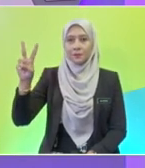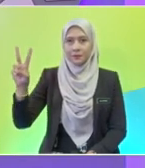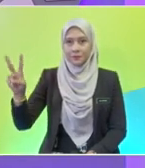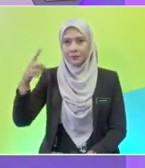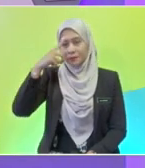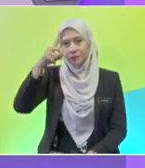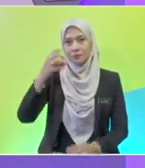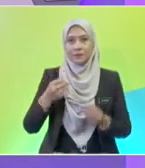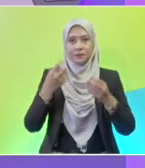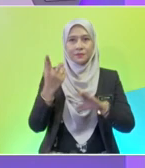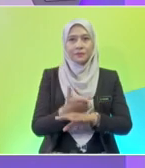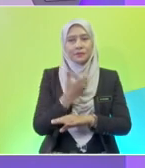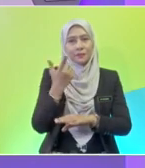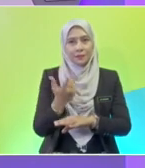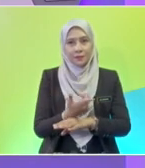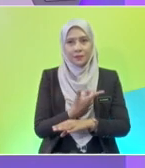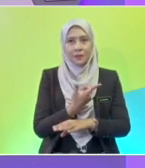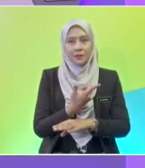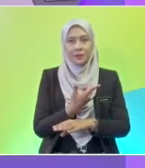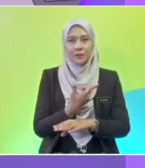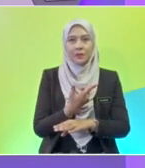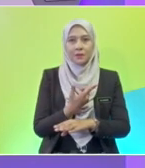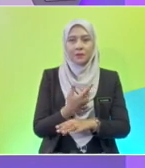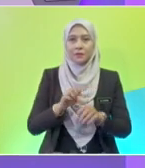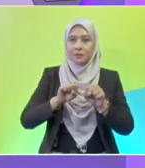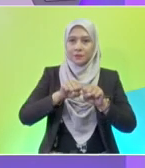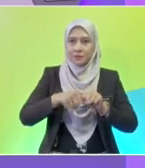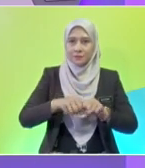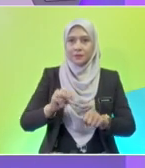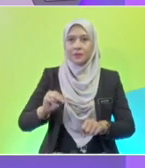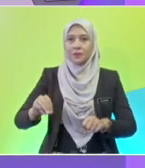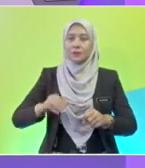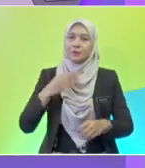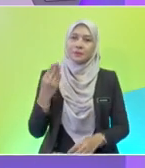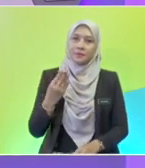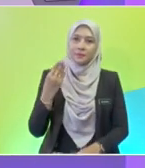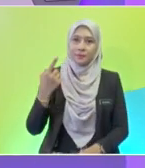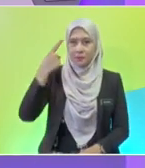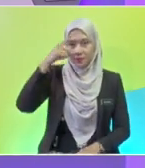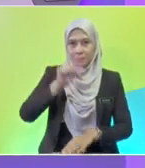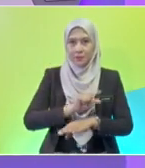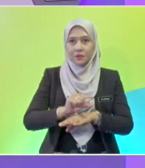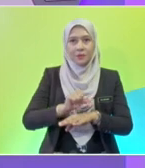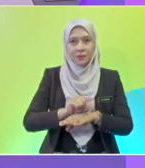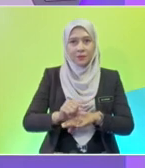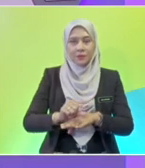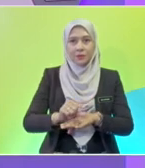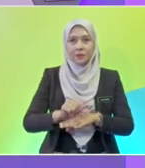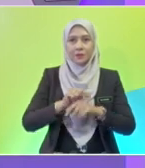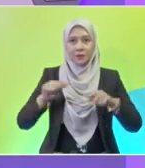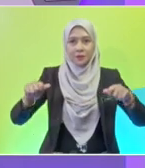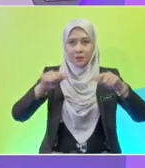di sini supaya murid-murid biasa menggunakan aras-aras itu secara serentak